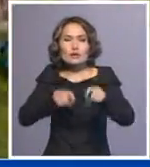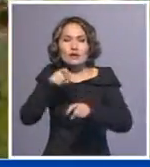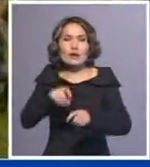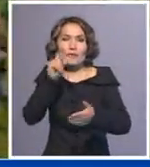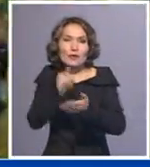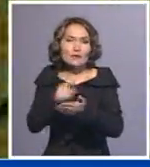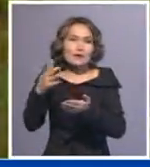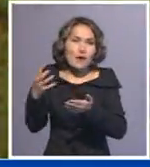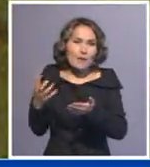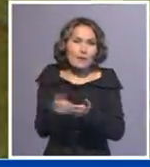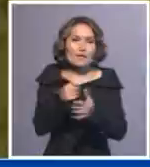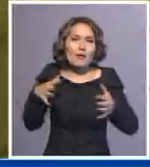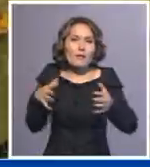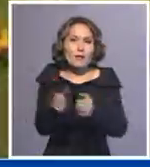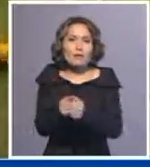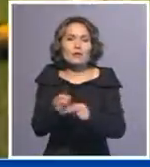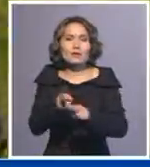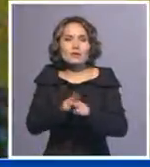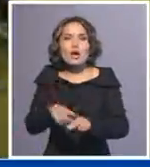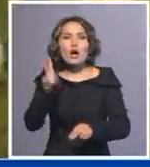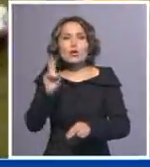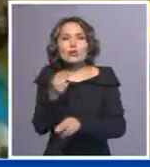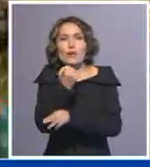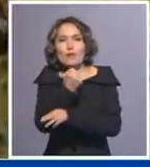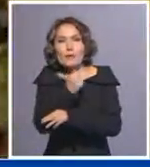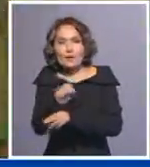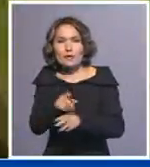жеңімпаз атанады. Күллі ел аумағында бұл сайысты өткізуге 2